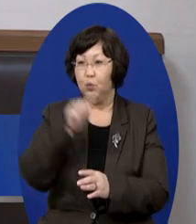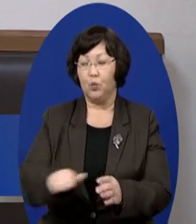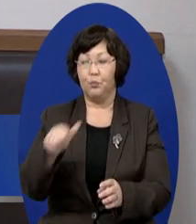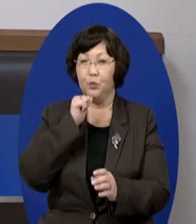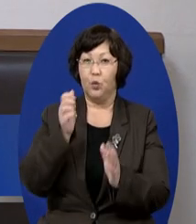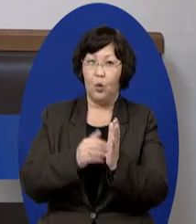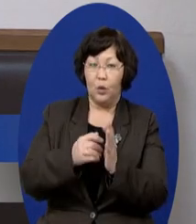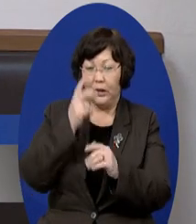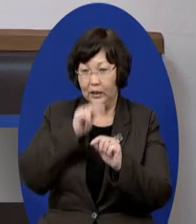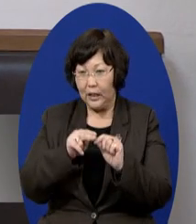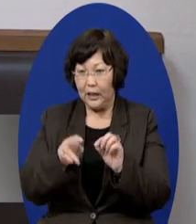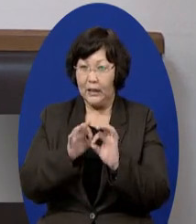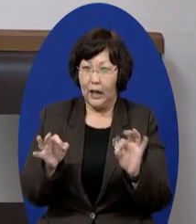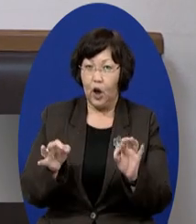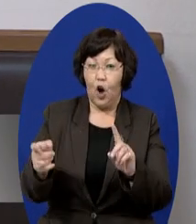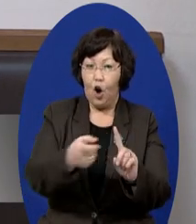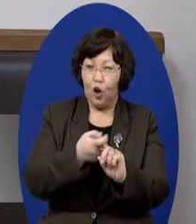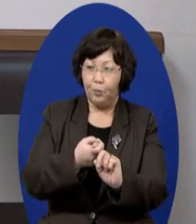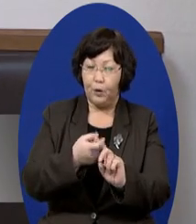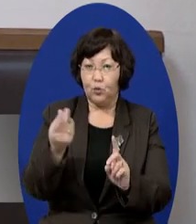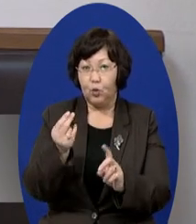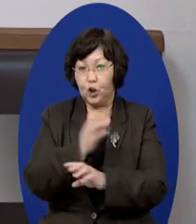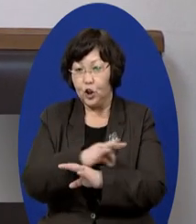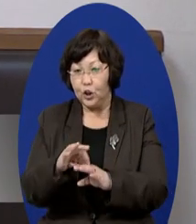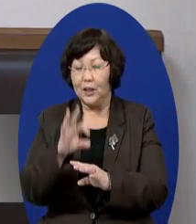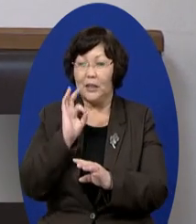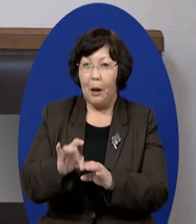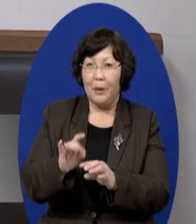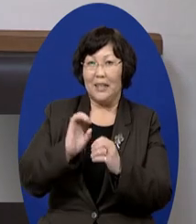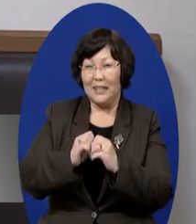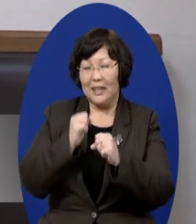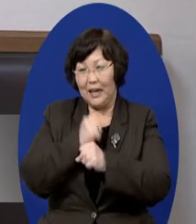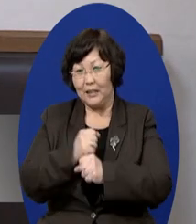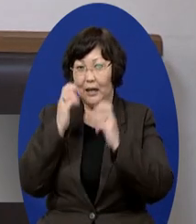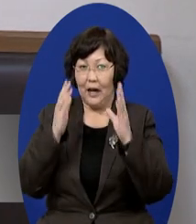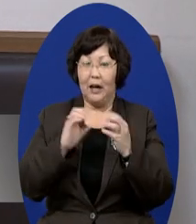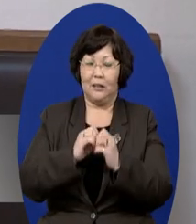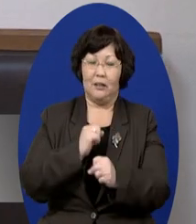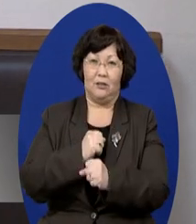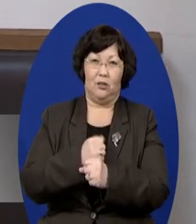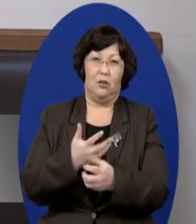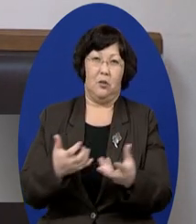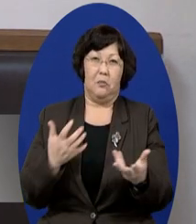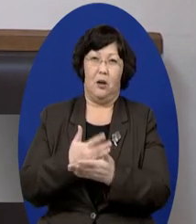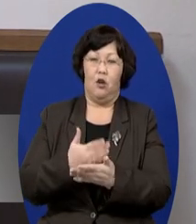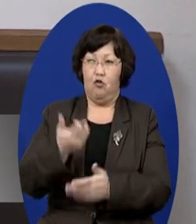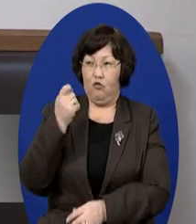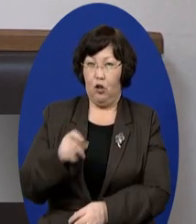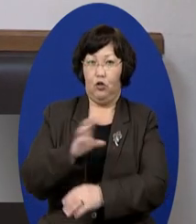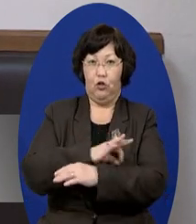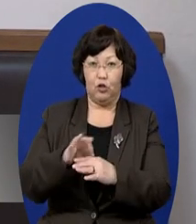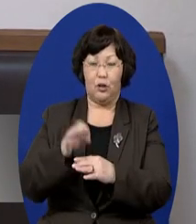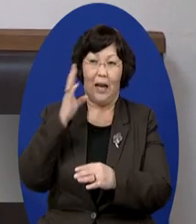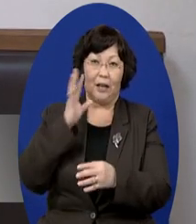эсвэл холболтын зураг нь хийгдэж байгаа ч гэх мэтлэн одоо олон нөхцөл байдлаас шалтгаалдаг. Ер нь бол дор бүрнээ холбогдох төр төсөл арга